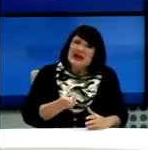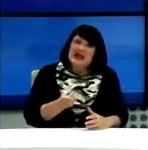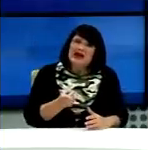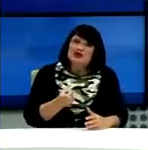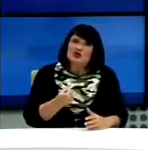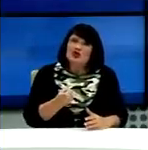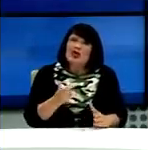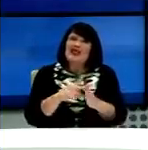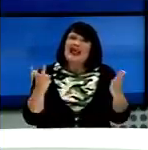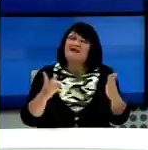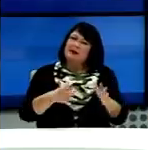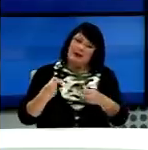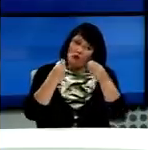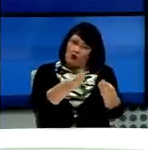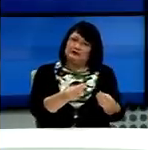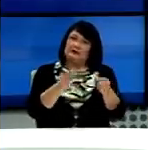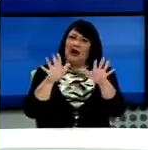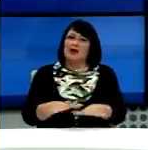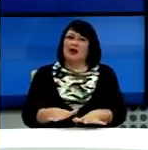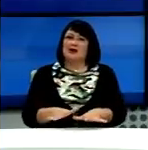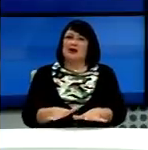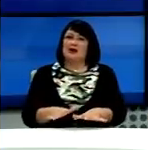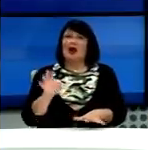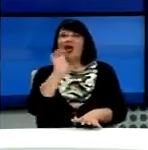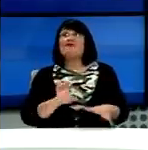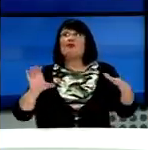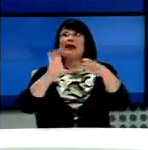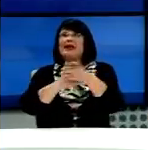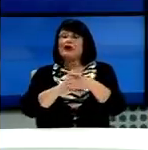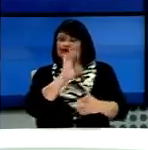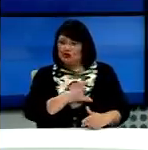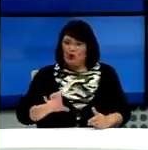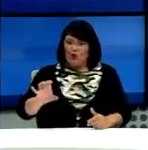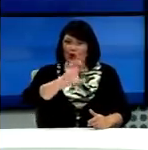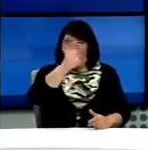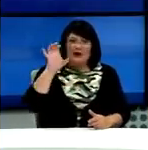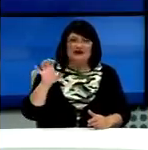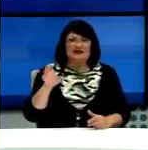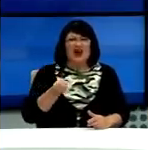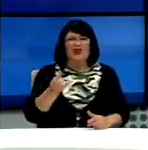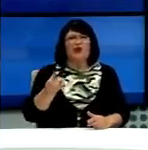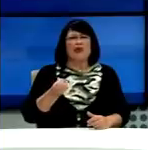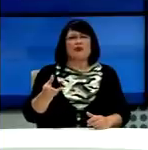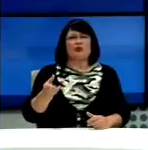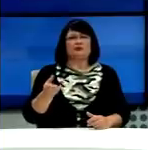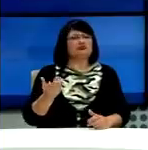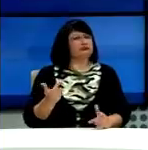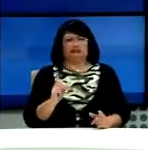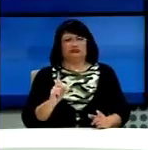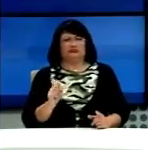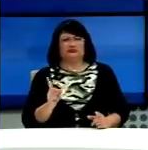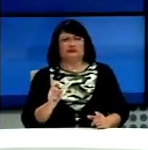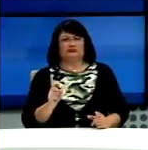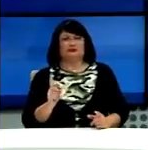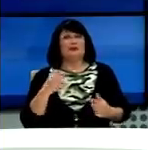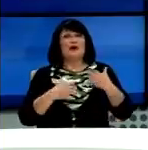στο 17 περίπου. Στην υπόλοιπη Ευρωπαϊκή Ένωση και στις άλλες χώρες δεν είναι αυτά τα νούμερα. Άρα η αγωνία αφορά